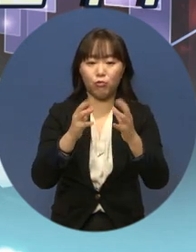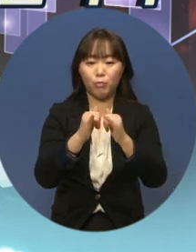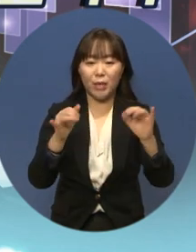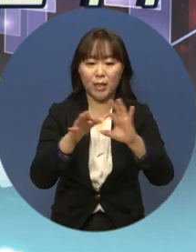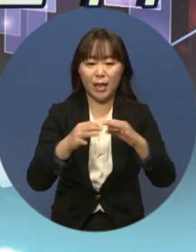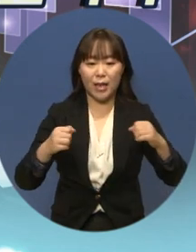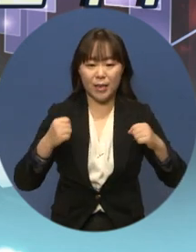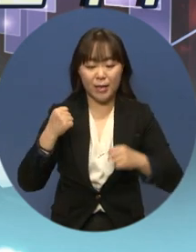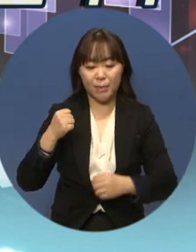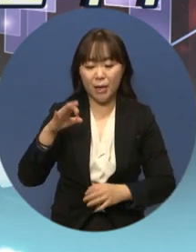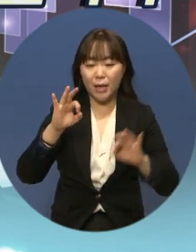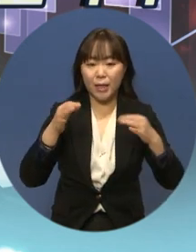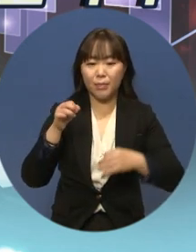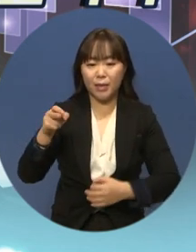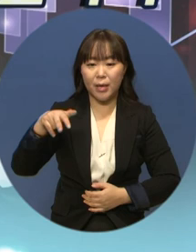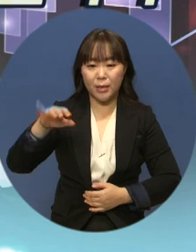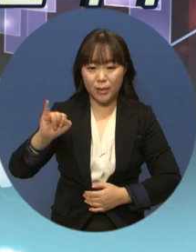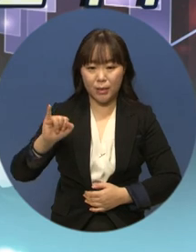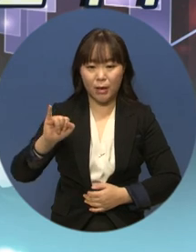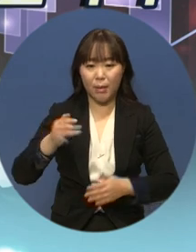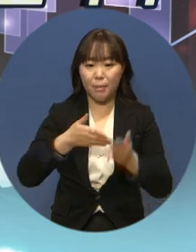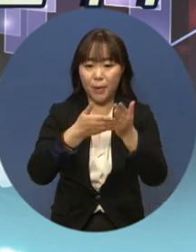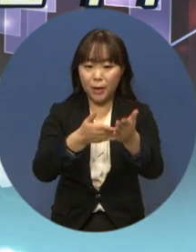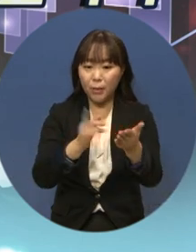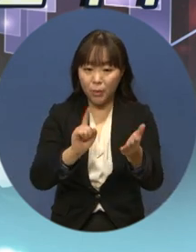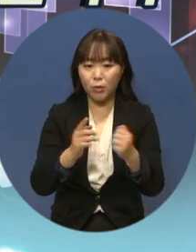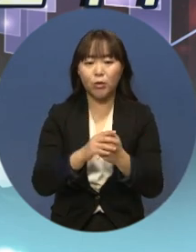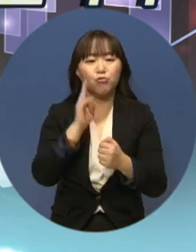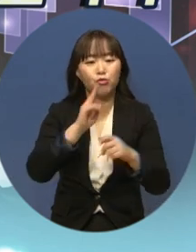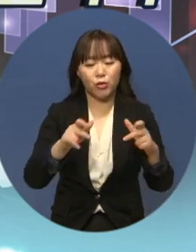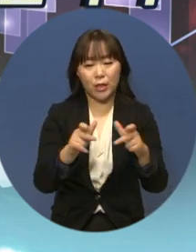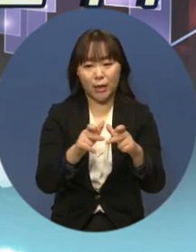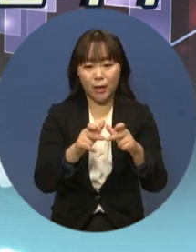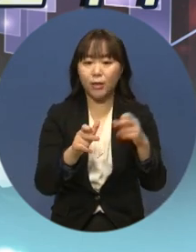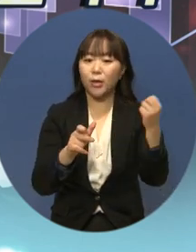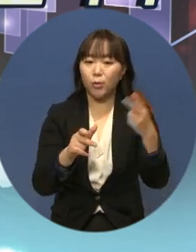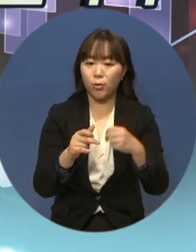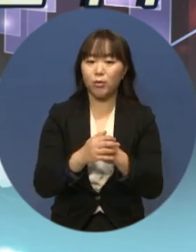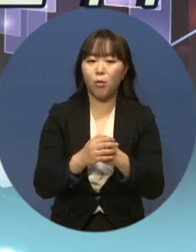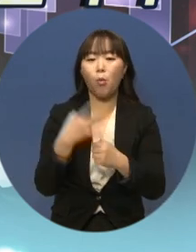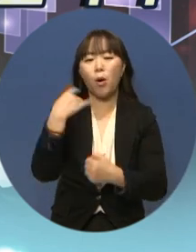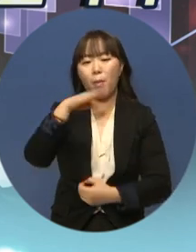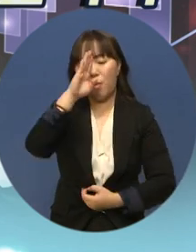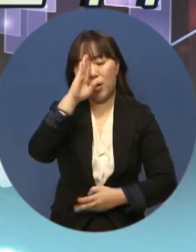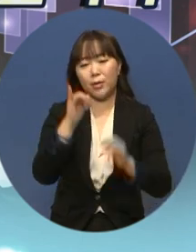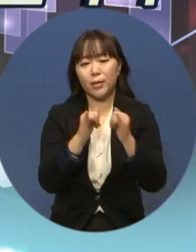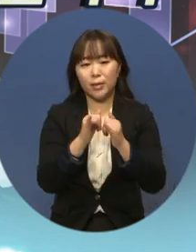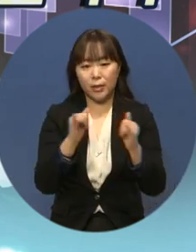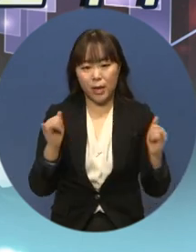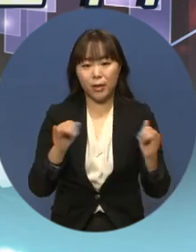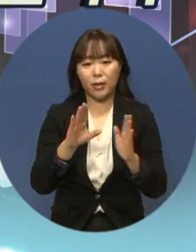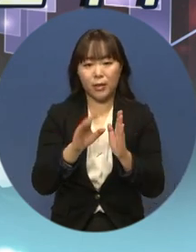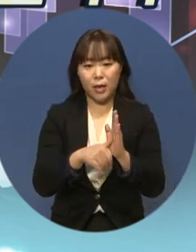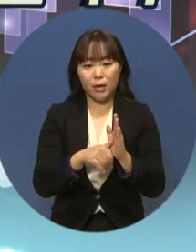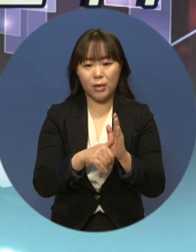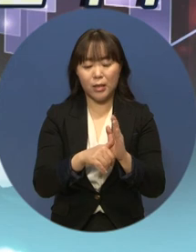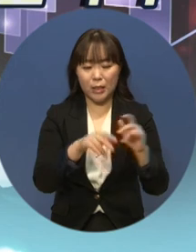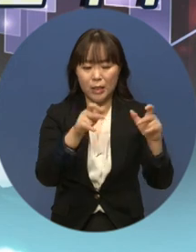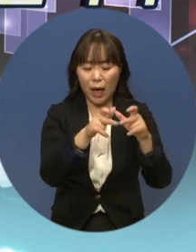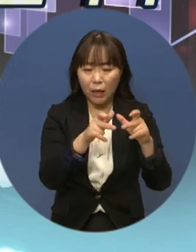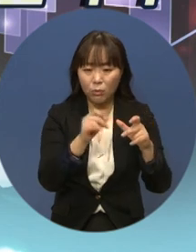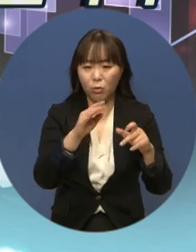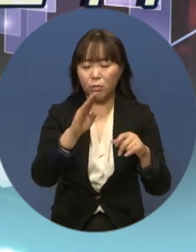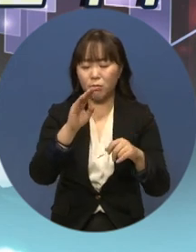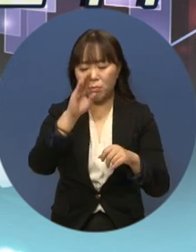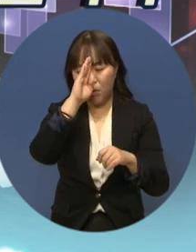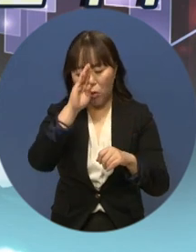김예지 의원이 발의한 개정안은 중증 장애인 또는 기저질환자의 경우에 장애와